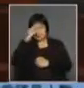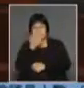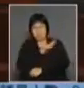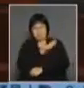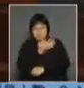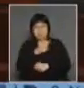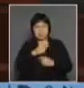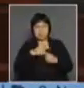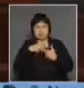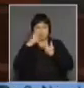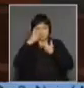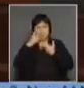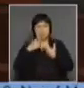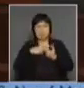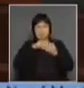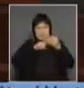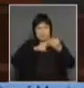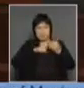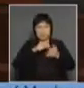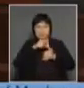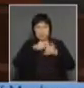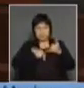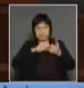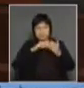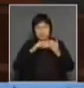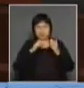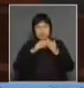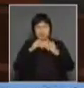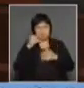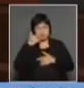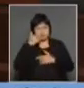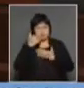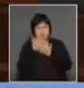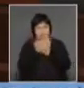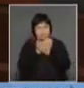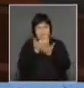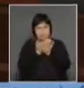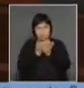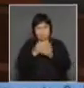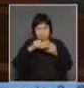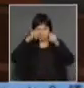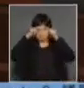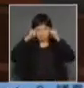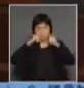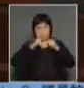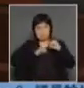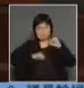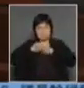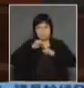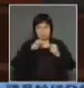個人資料、住宅電話、有關資料、暴行啊 ，discussion